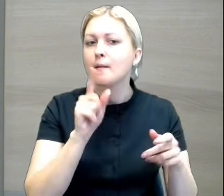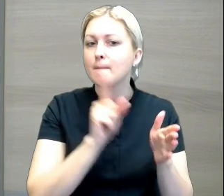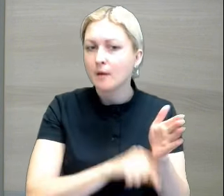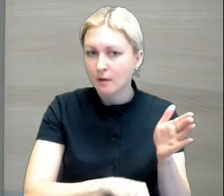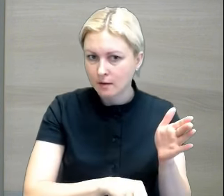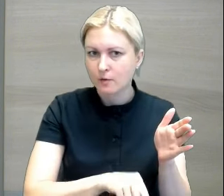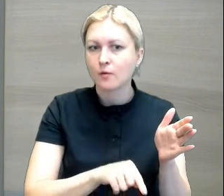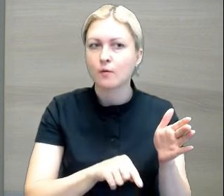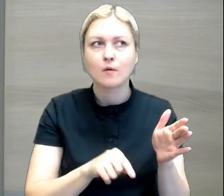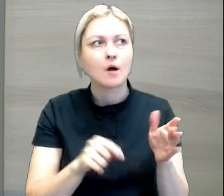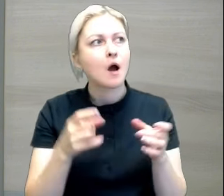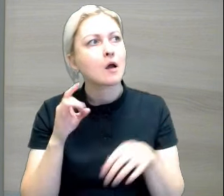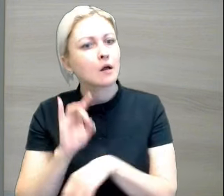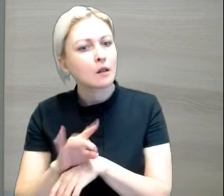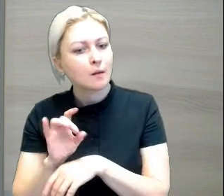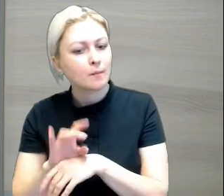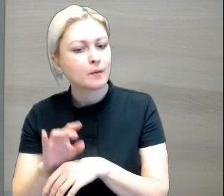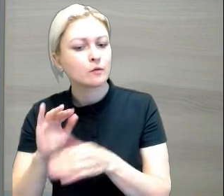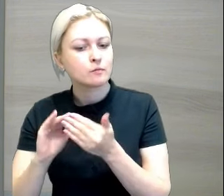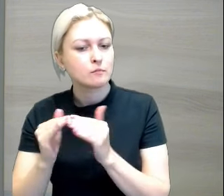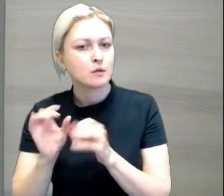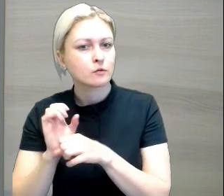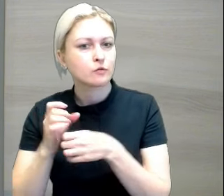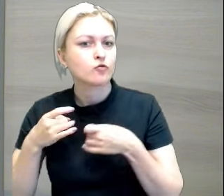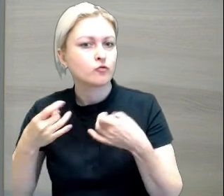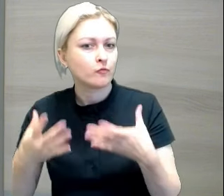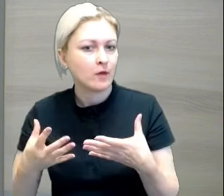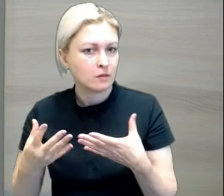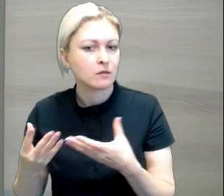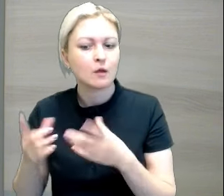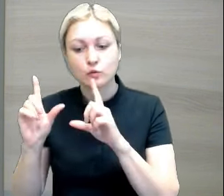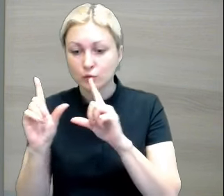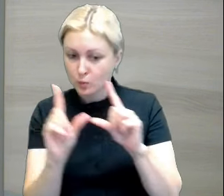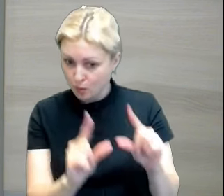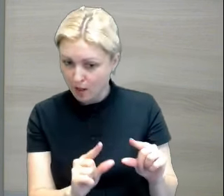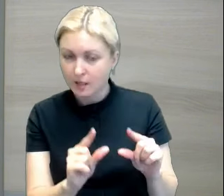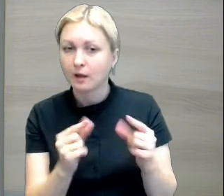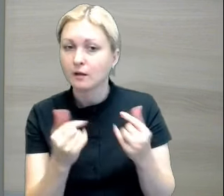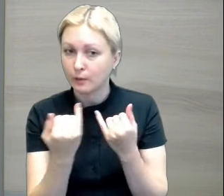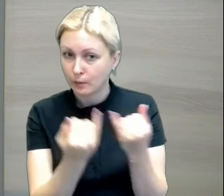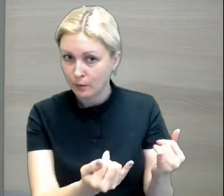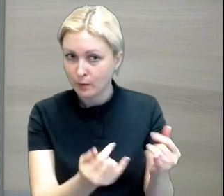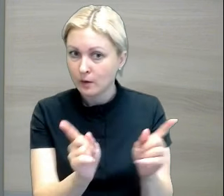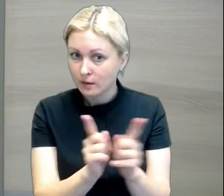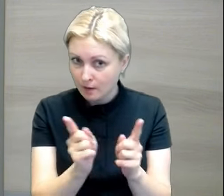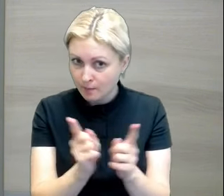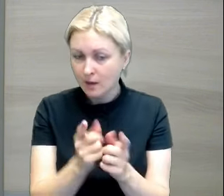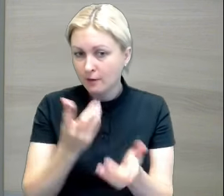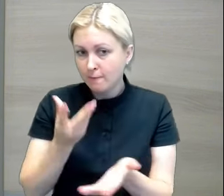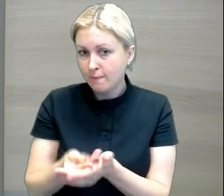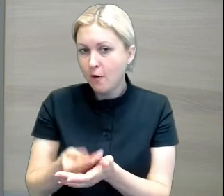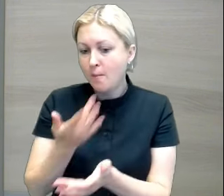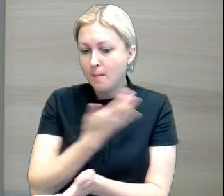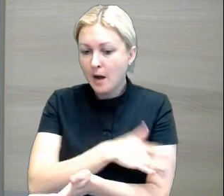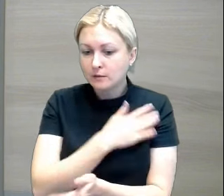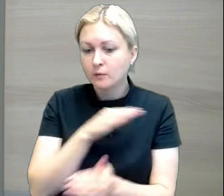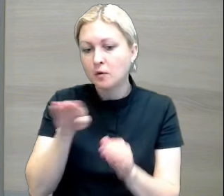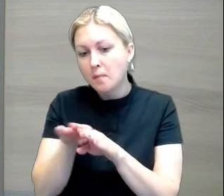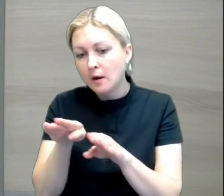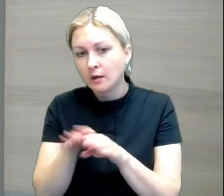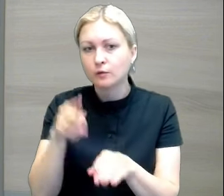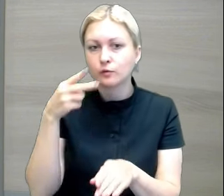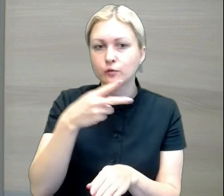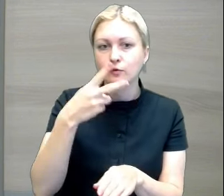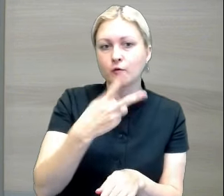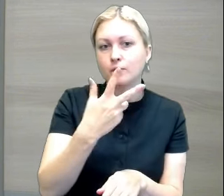ar klaipėdos šventės ten pavyzdžiui irgi duos nuolaidą už savo paslaugas ir palyginus ten su 23is metais 24is